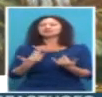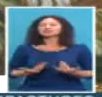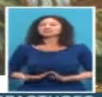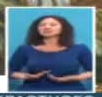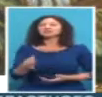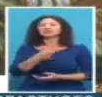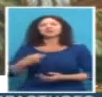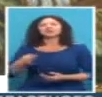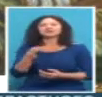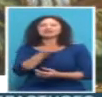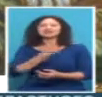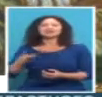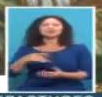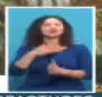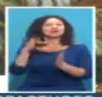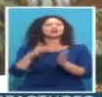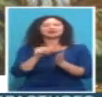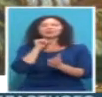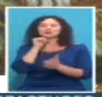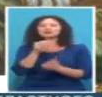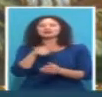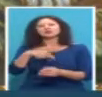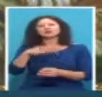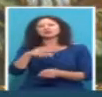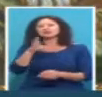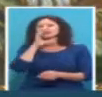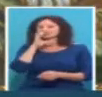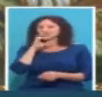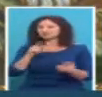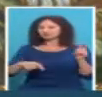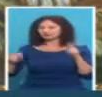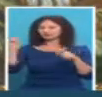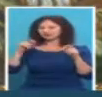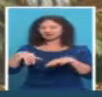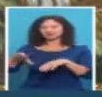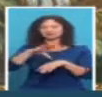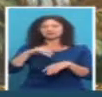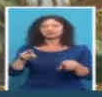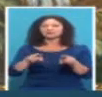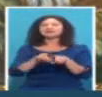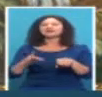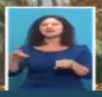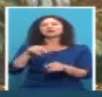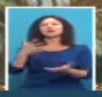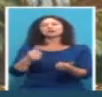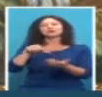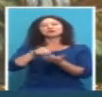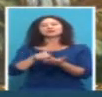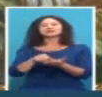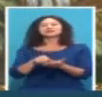различных районах и городах. Это Кустанай, Рудный, Лисаковск. Такие районы приняли участие, как